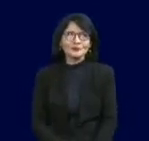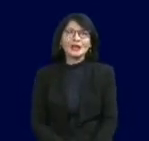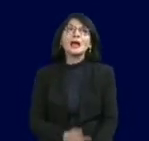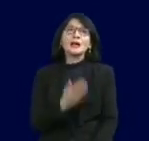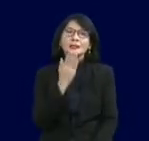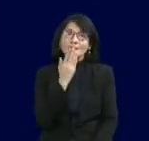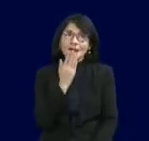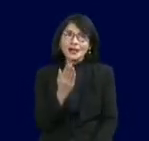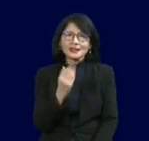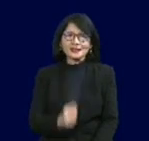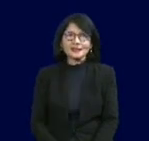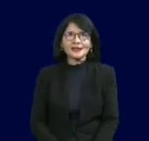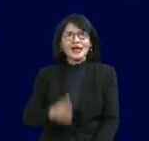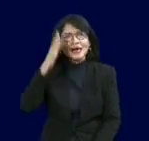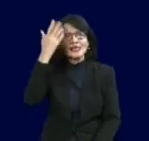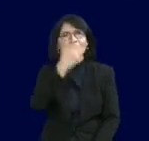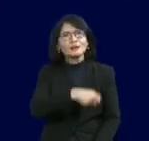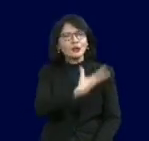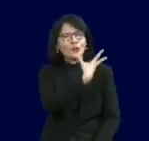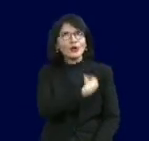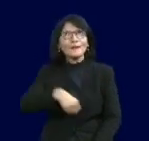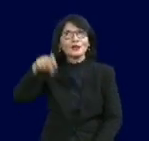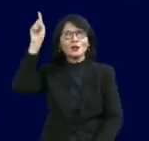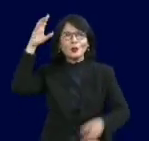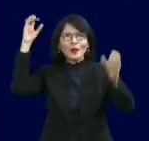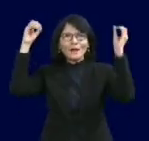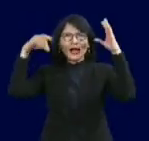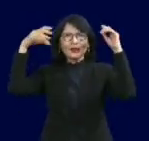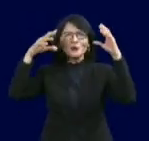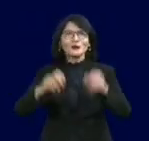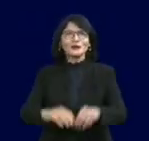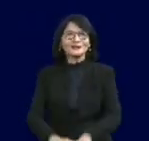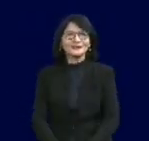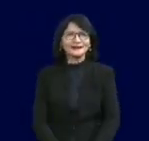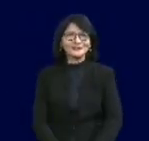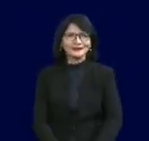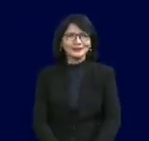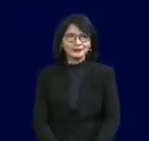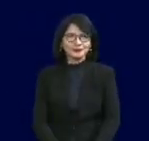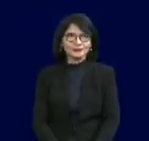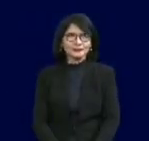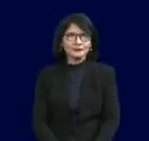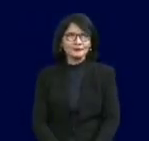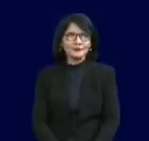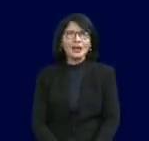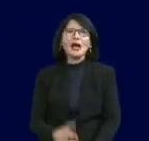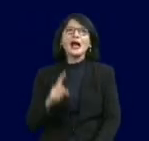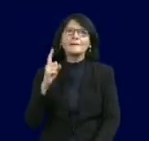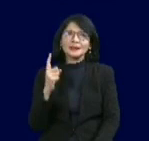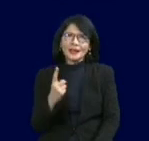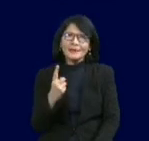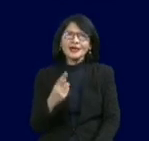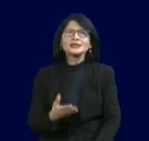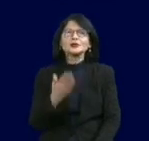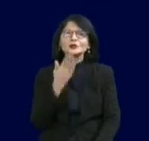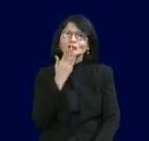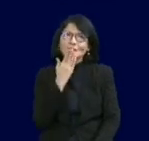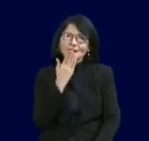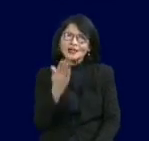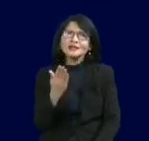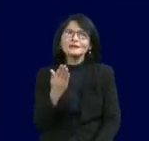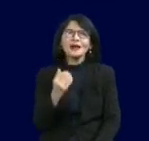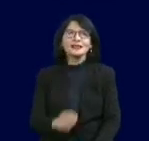Terima kasih. Assalamualaikum warahmatullahi wabarakatuh. Saya ingin pertama ucapkan terima